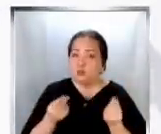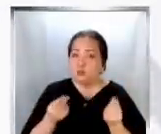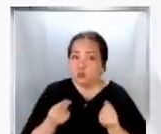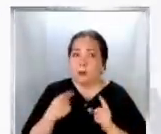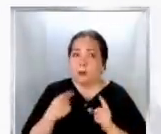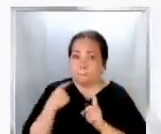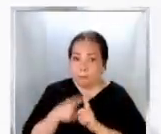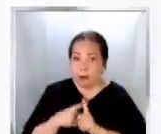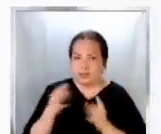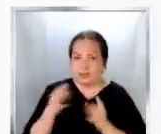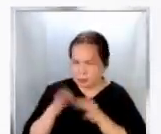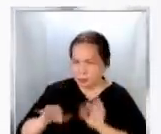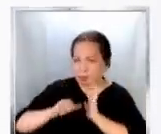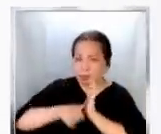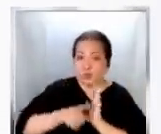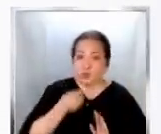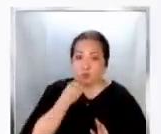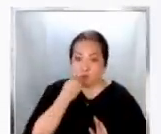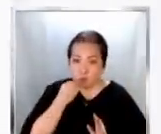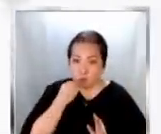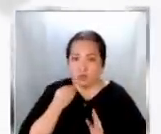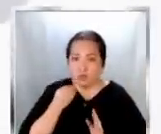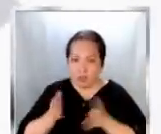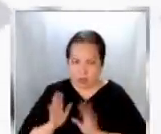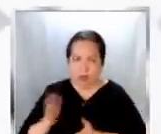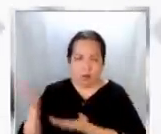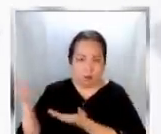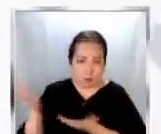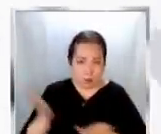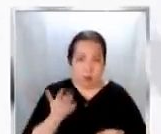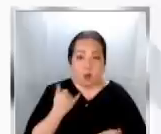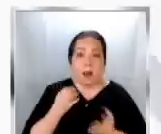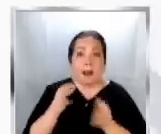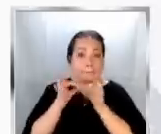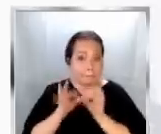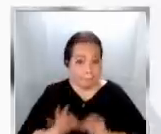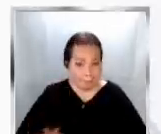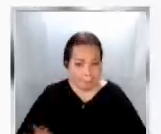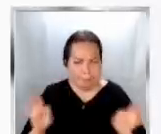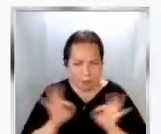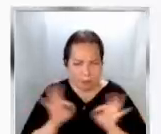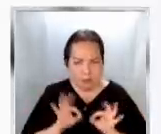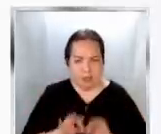ay dapat payagan dahil ito ay essential items. Ivan Mayrina,